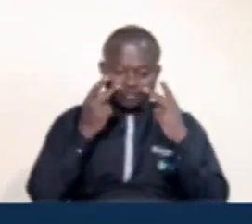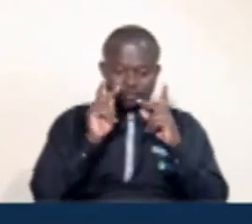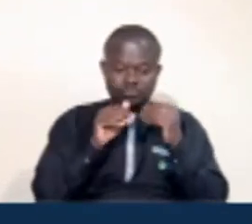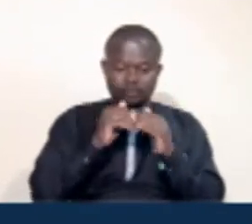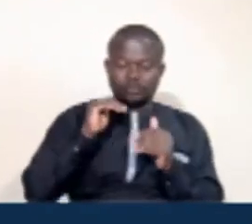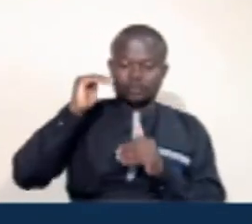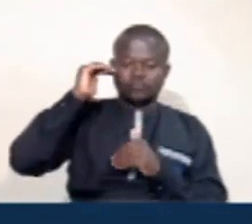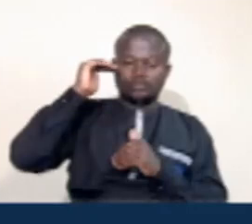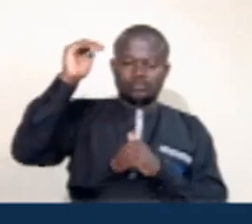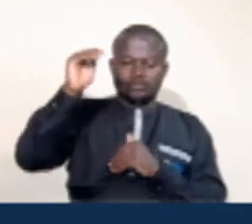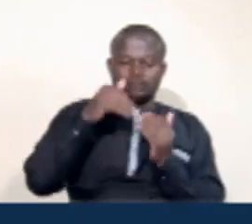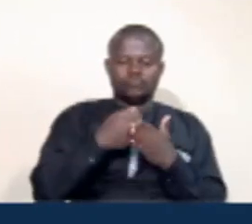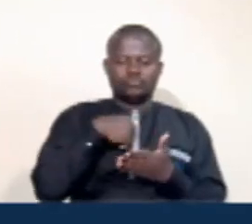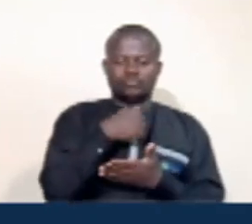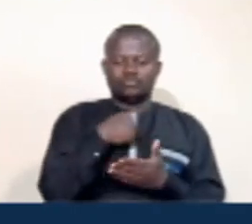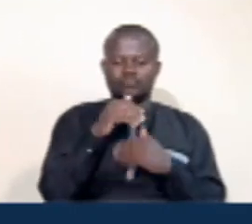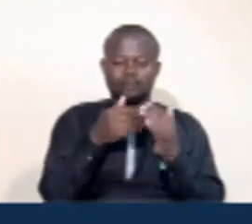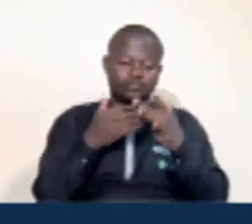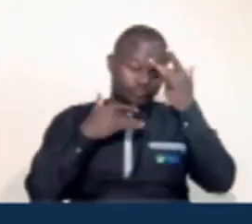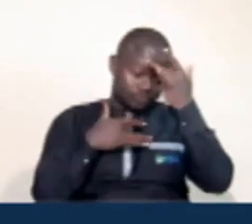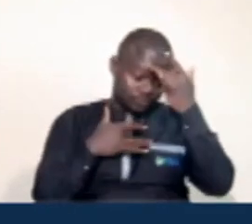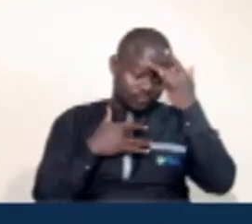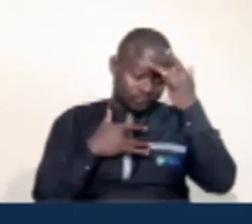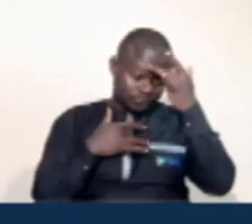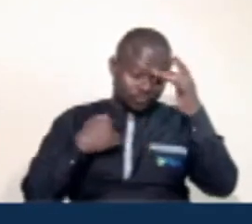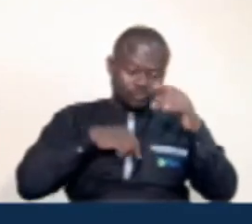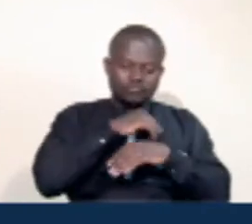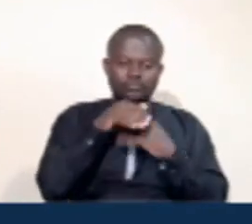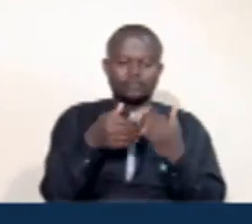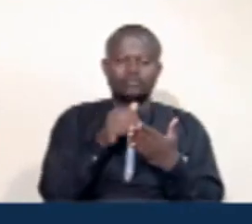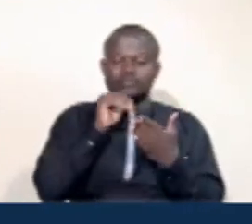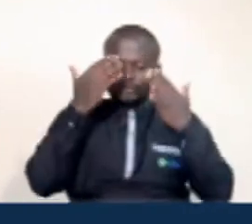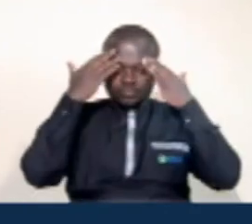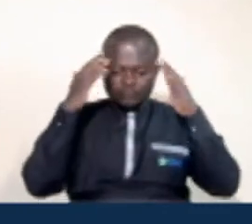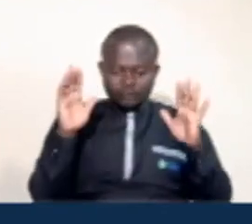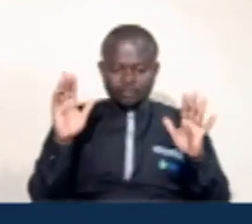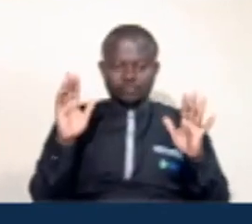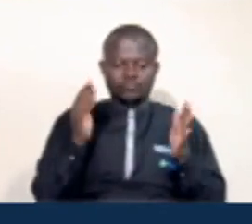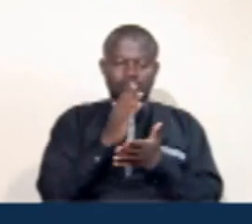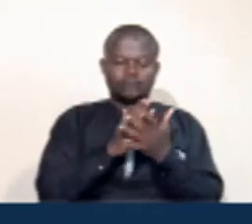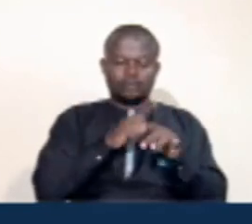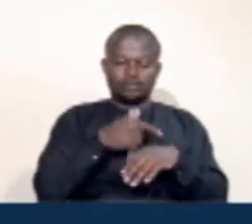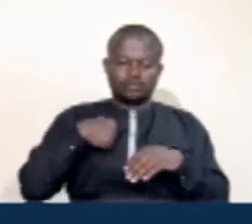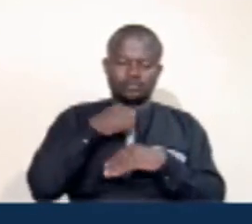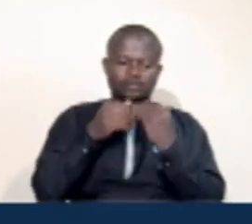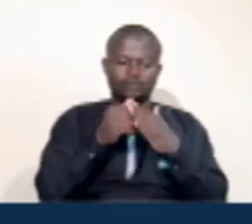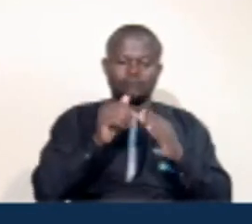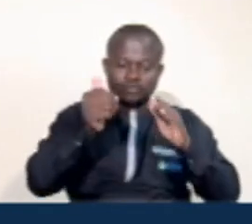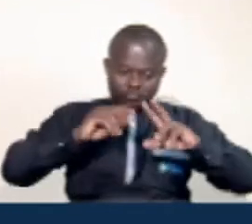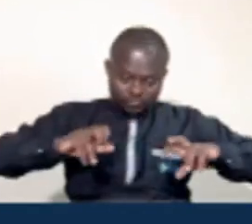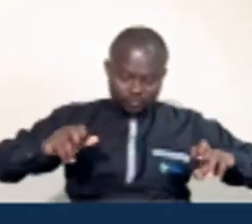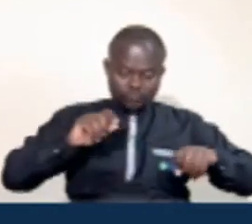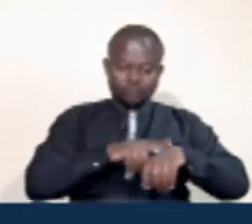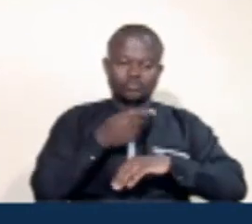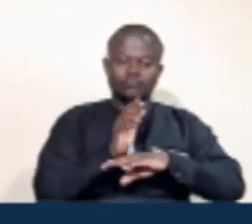bakuru dufite abantu benshi barwaye kanseri y'uruhu hamwe no kutanabimenya usanga benshi bakunze kujya kwivuza